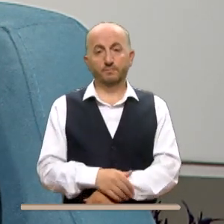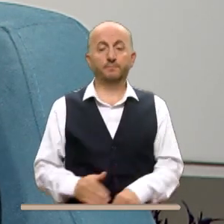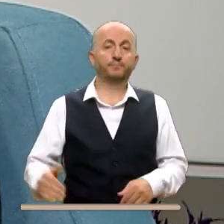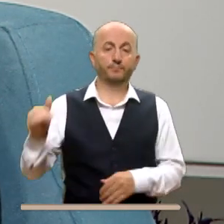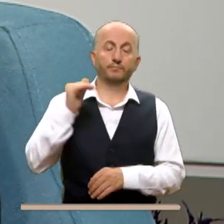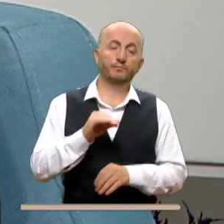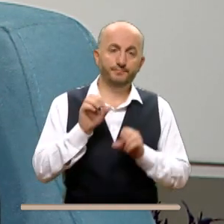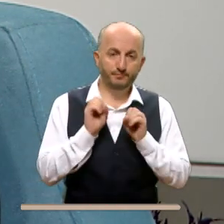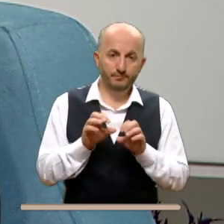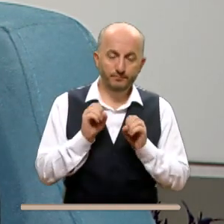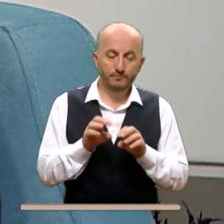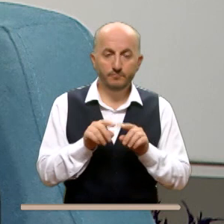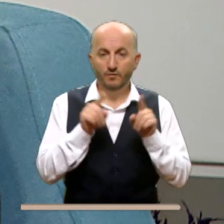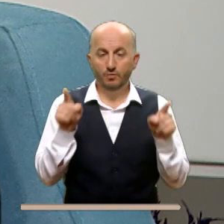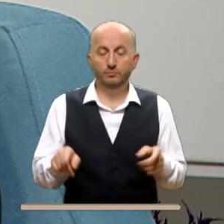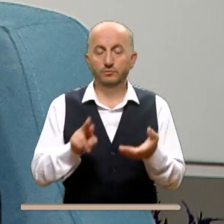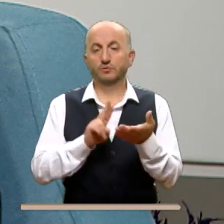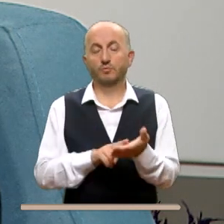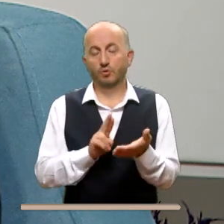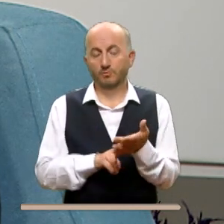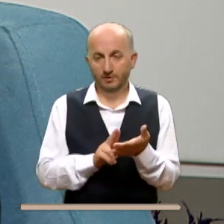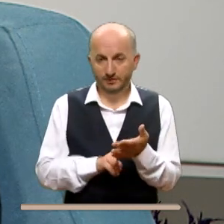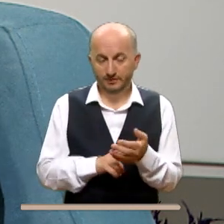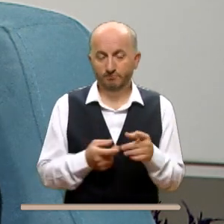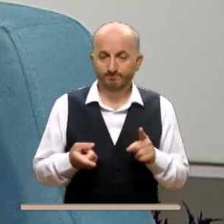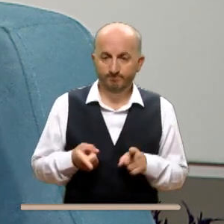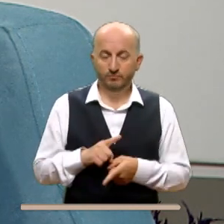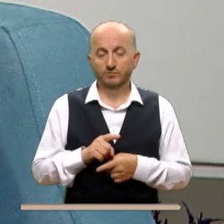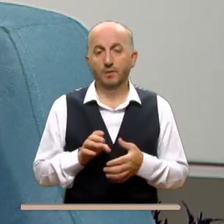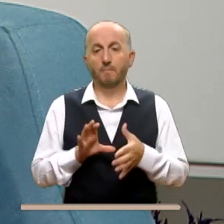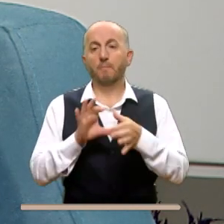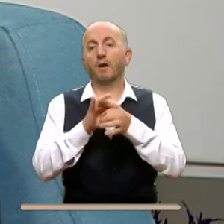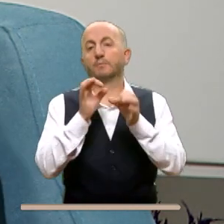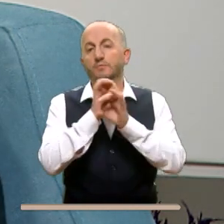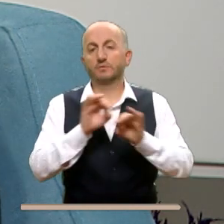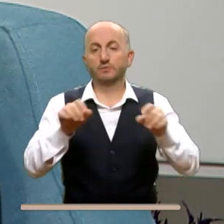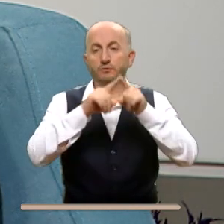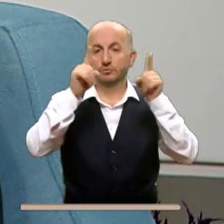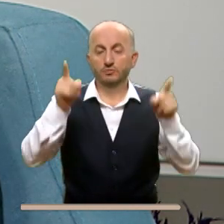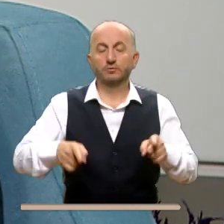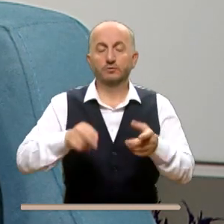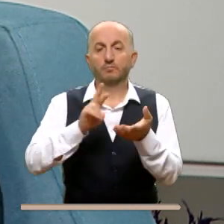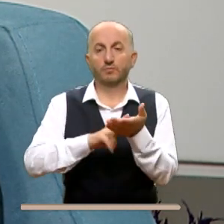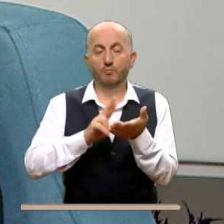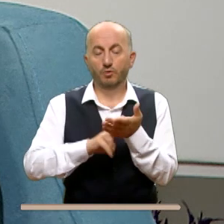Yükseköğretim Kurulu raporlamalarından, çeşitli bağımsız kuruluşların yaptığı